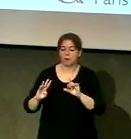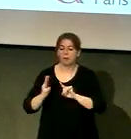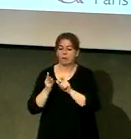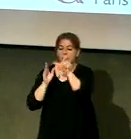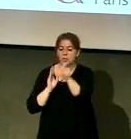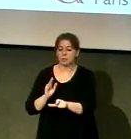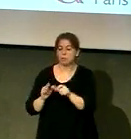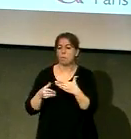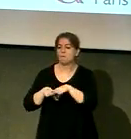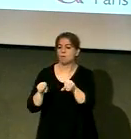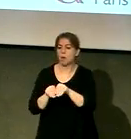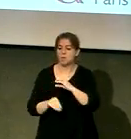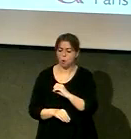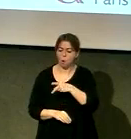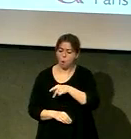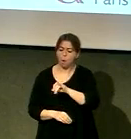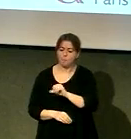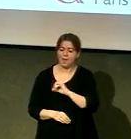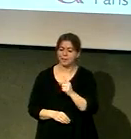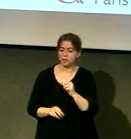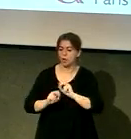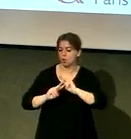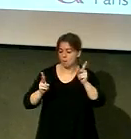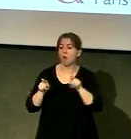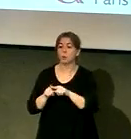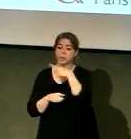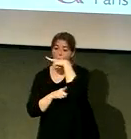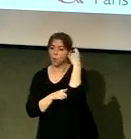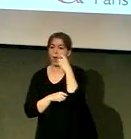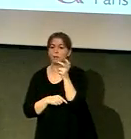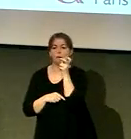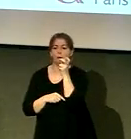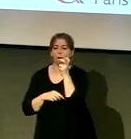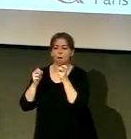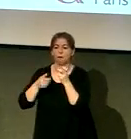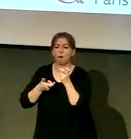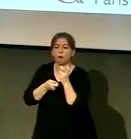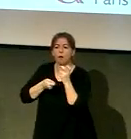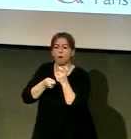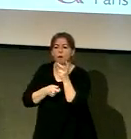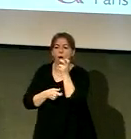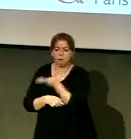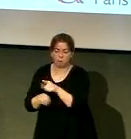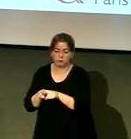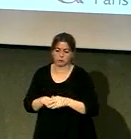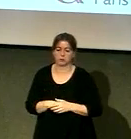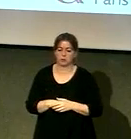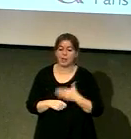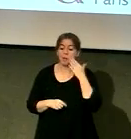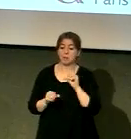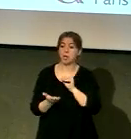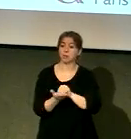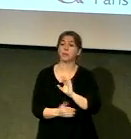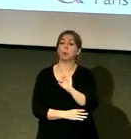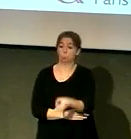globale et cocaïne, crack, là aussi globalisé, parce qu'autrement ça fait des tableaux énormes. Quand je vous ai mis oui, ça veut dire que dans